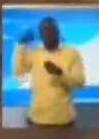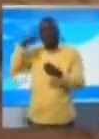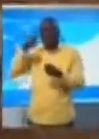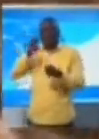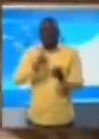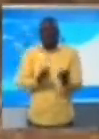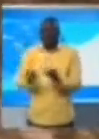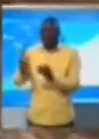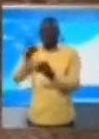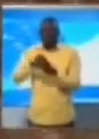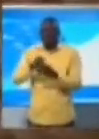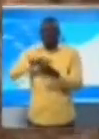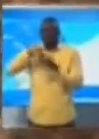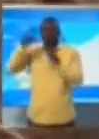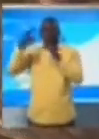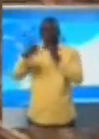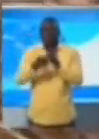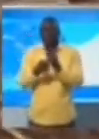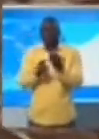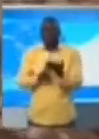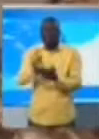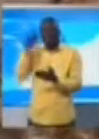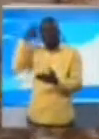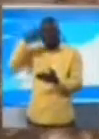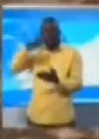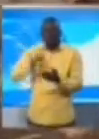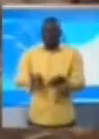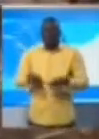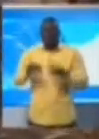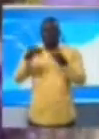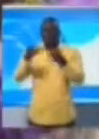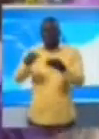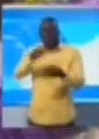qui en résulte est utilisée pour enrichir les sols.